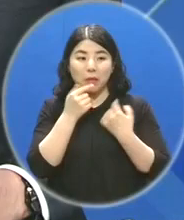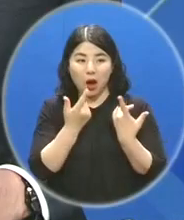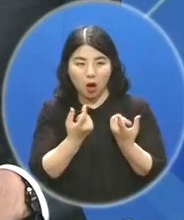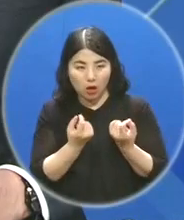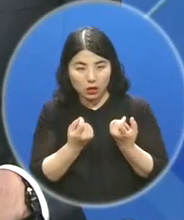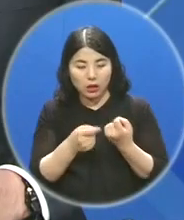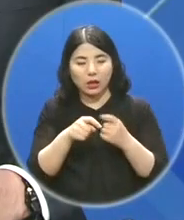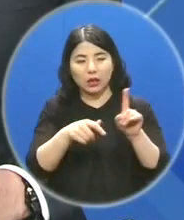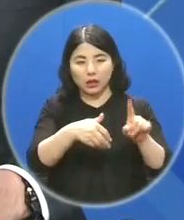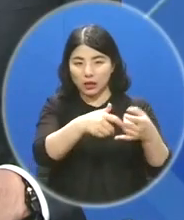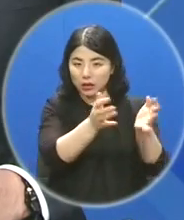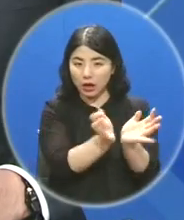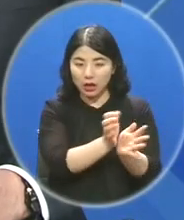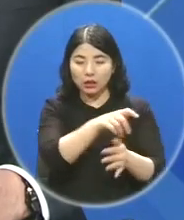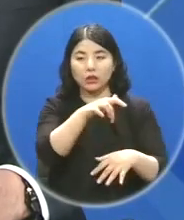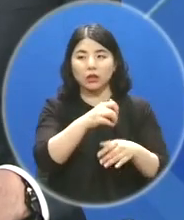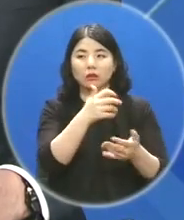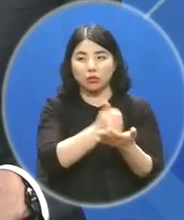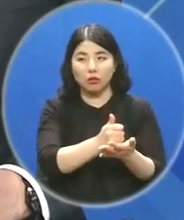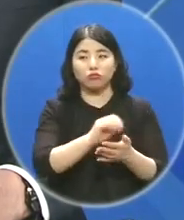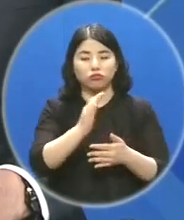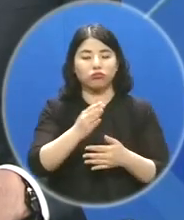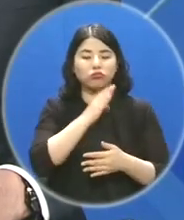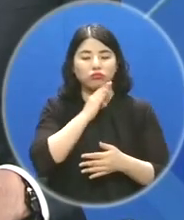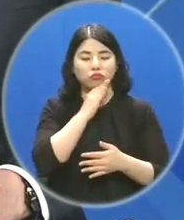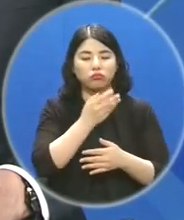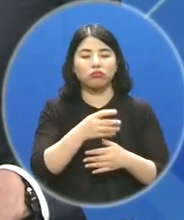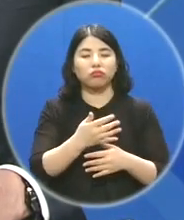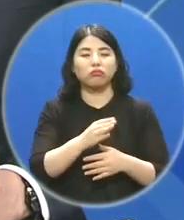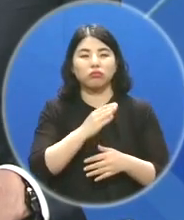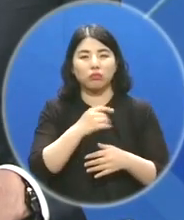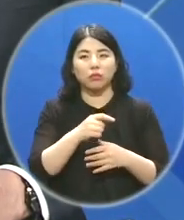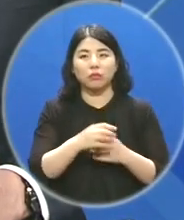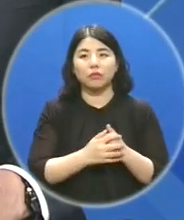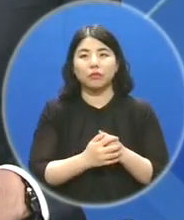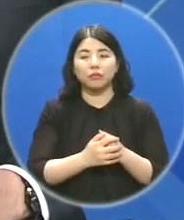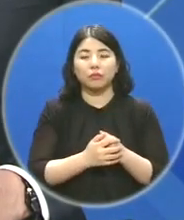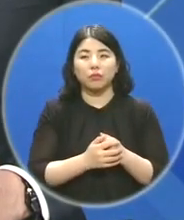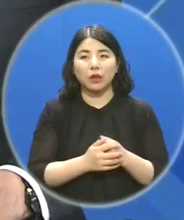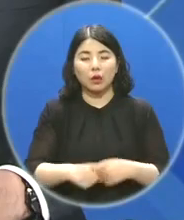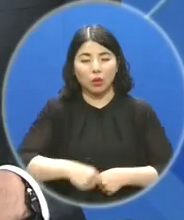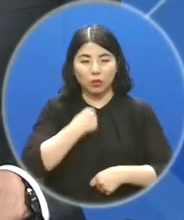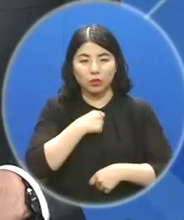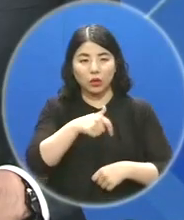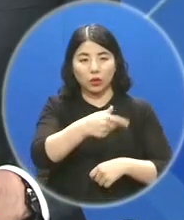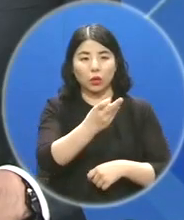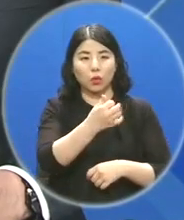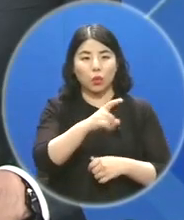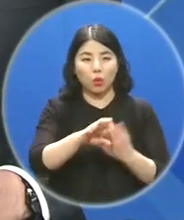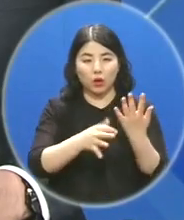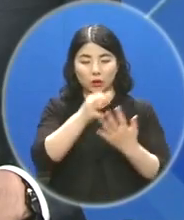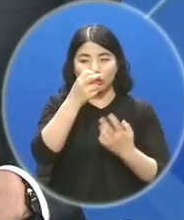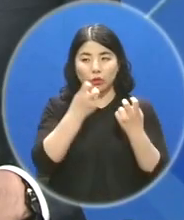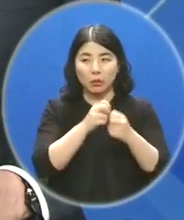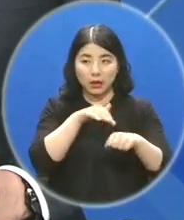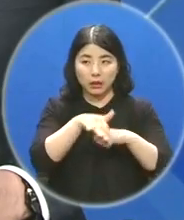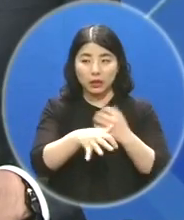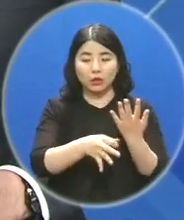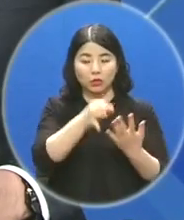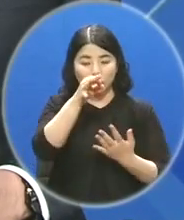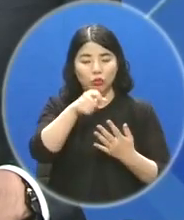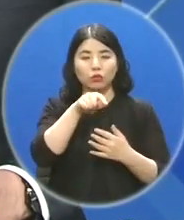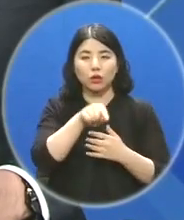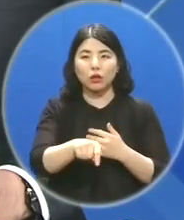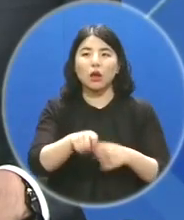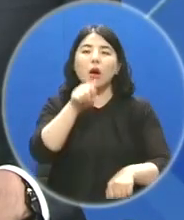것처럼 일당에서 의장을 하는 것은 관례가 되어 있고 그것은 뭐 온당하다라고 네. 이렇게 말씀하셨는데 사실상 그 교황 선출 방식이 채택되어지는 것은 이미